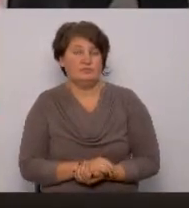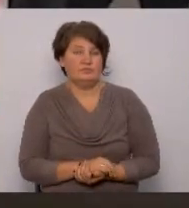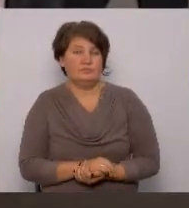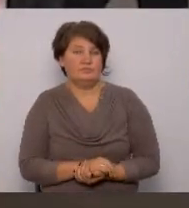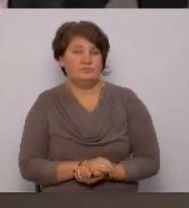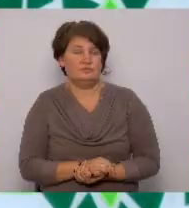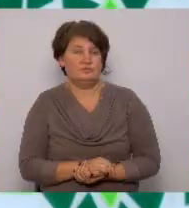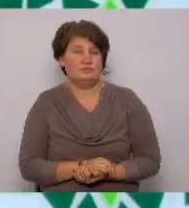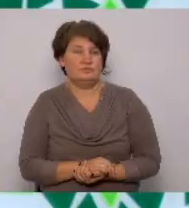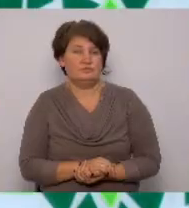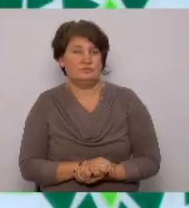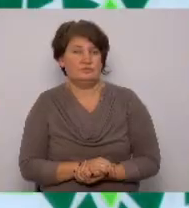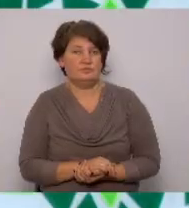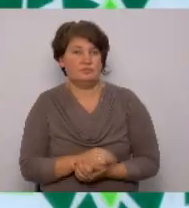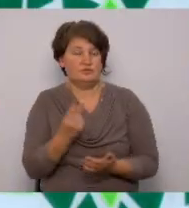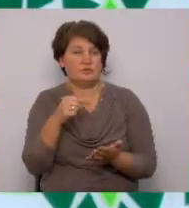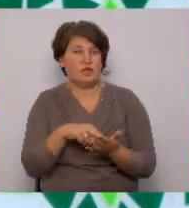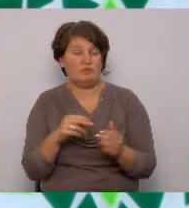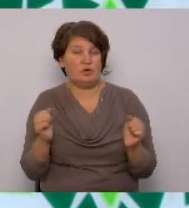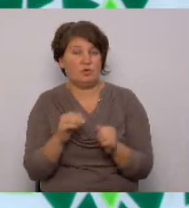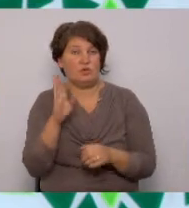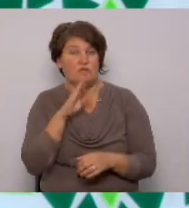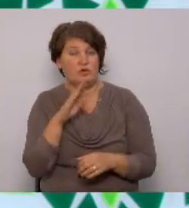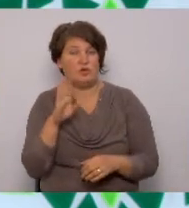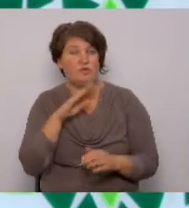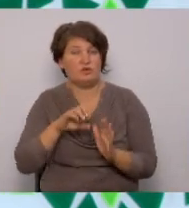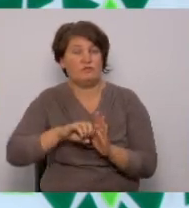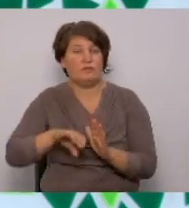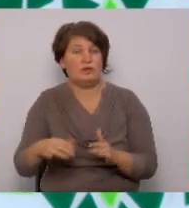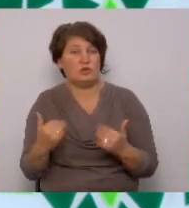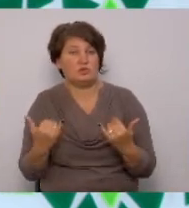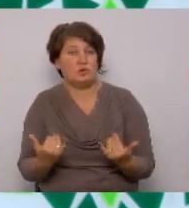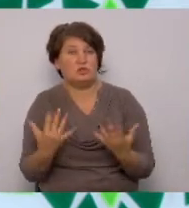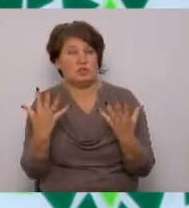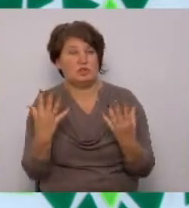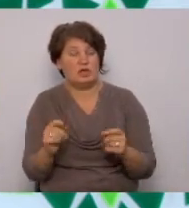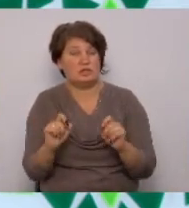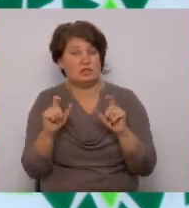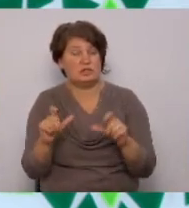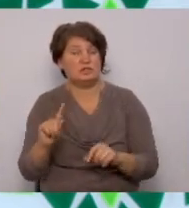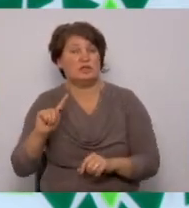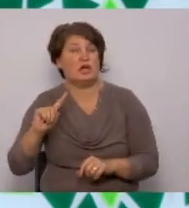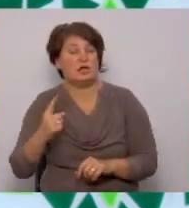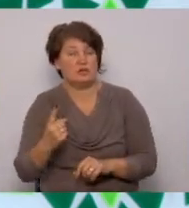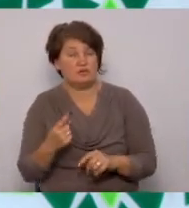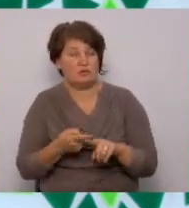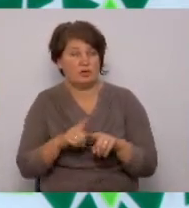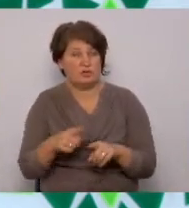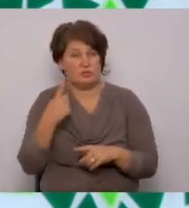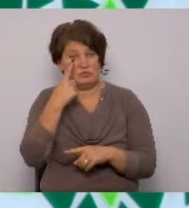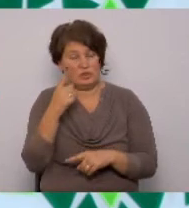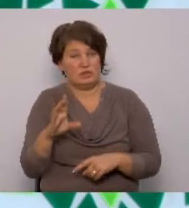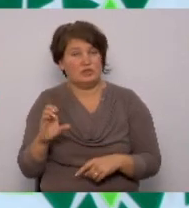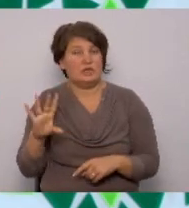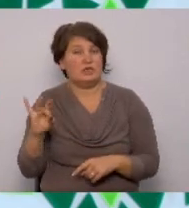Суспільному. Тариф на холодну воду та водовідведення від сьогодні для франківців зріс на гривню. Про це повідомив прес-секретар